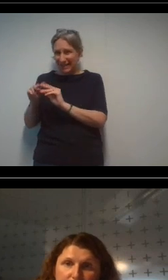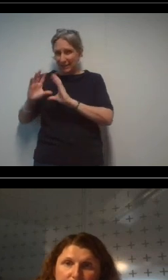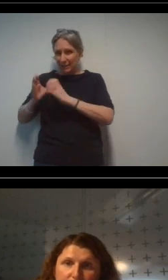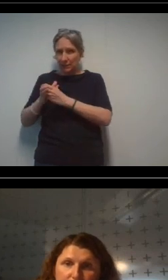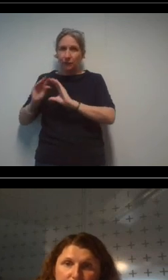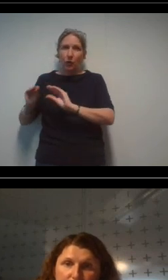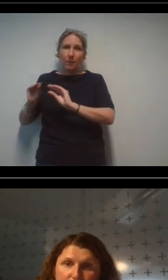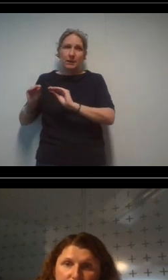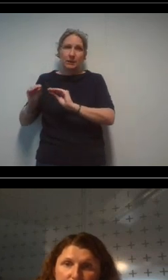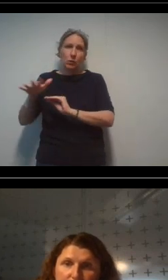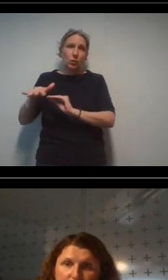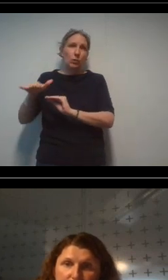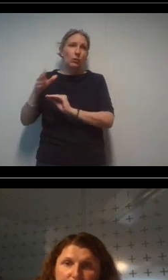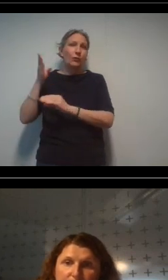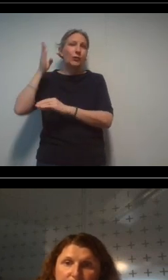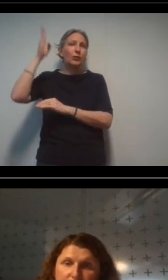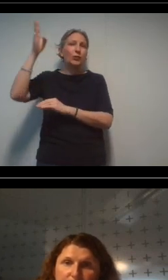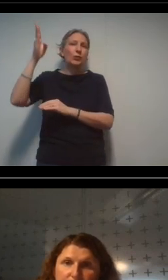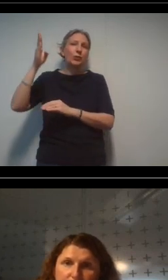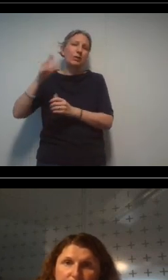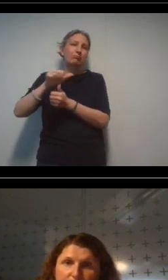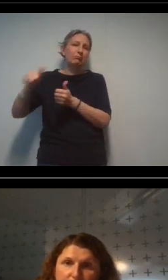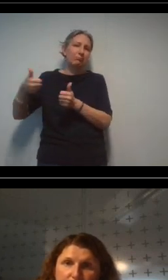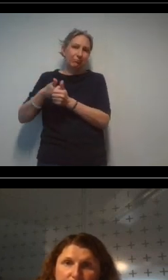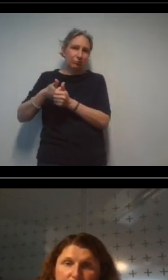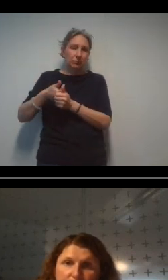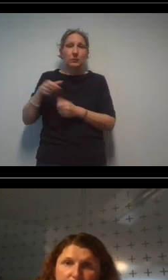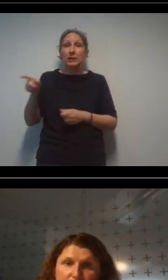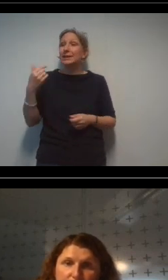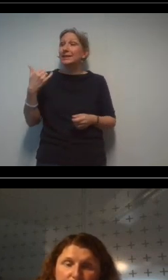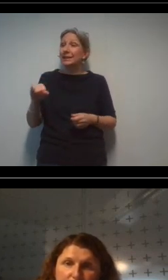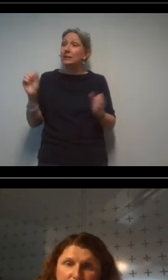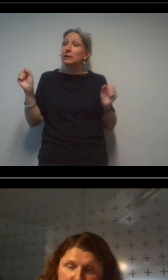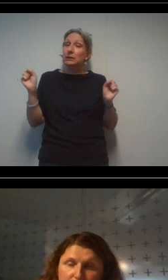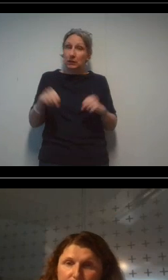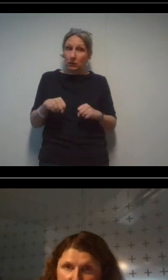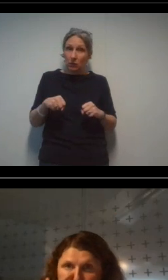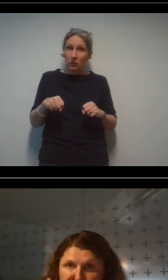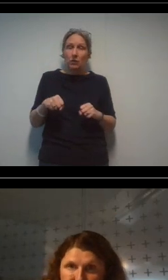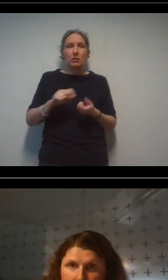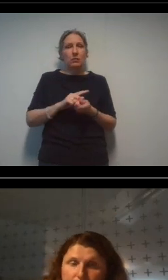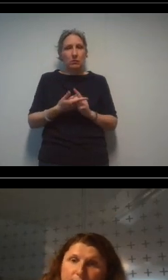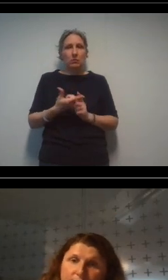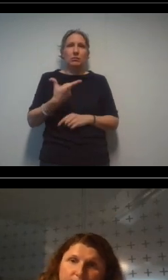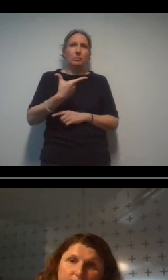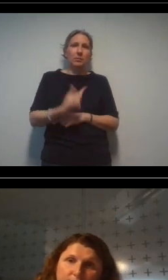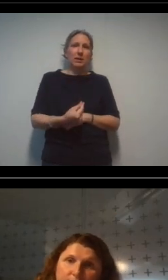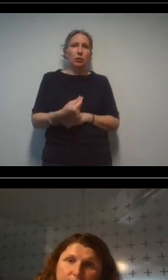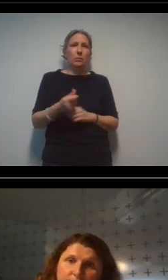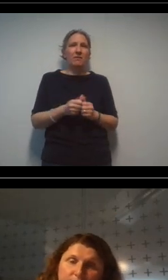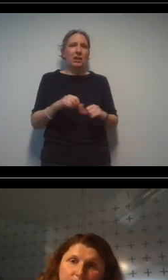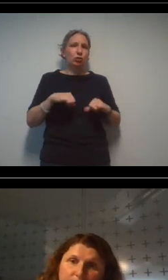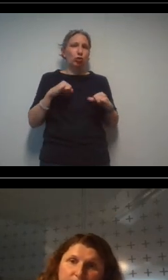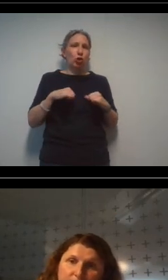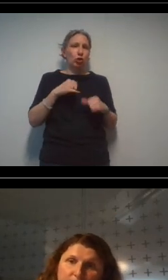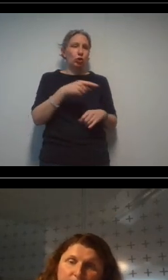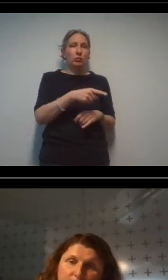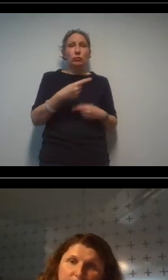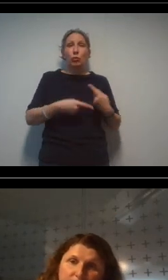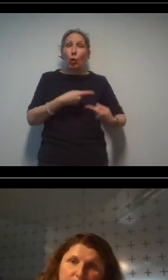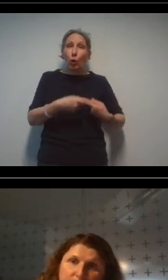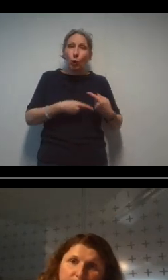futurs mentors et s'ils sont OK, à l'issue de cette formation, on les met en binôme avec un jeune qui peut être en cours d'études,